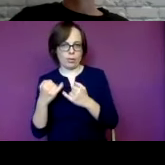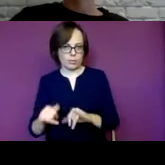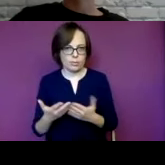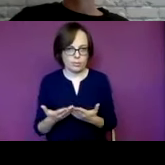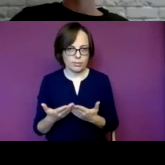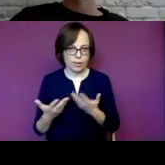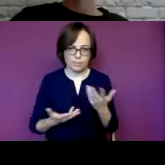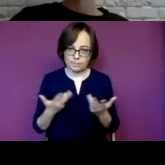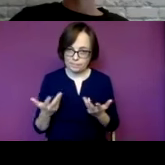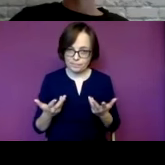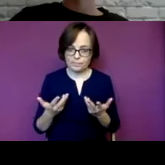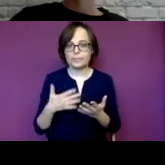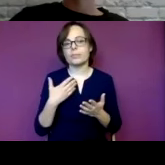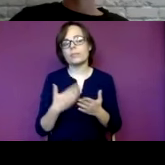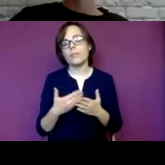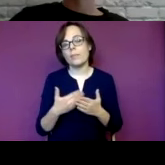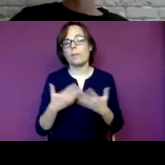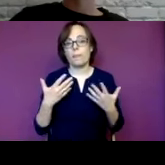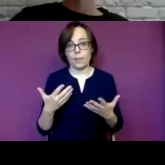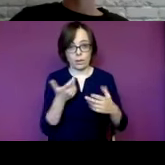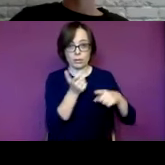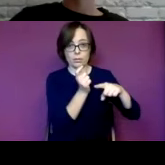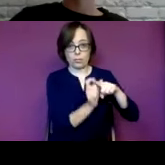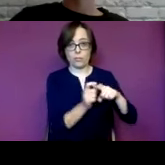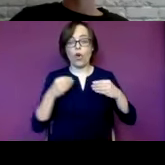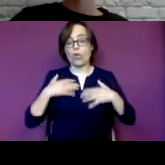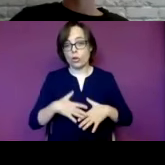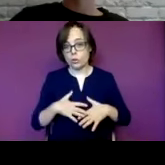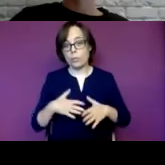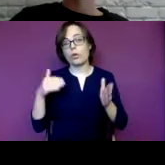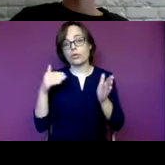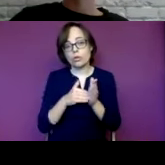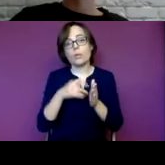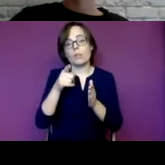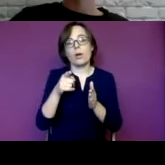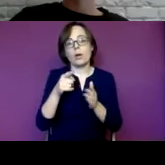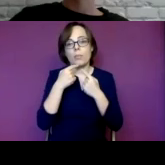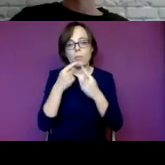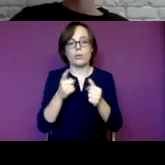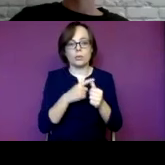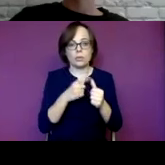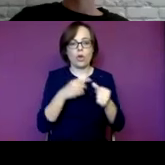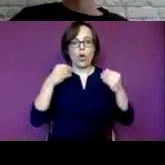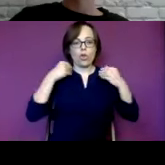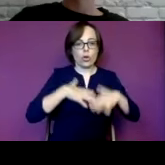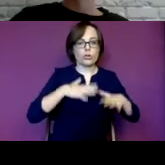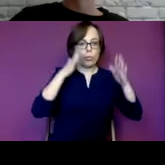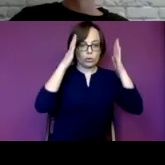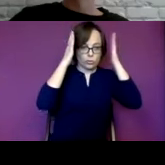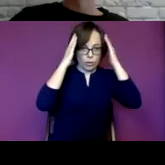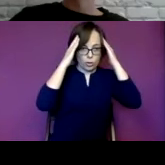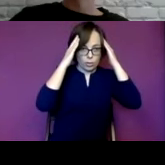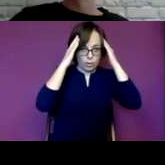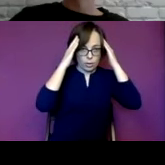do tego pojęcia tożsamości, no, trzeba powiedzieć o tej pewnej tożsamości świadomej, tych, którzy mają tą tożsamość różną oczywiście,